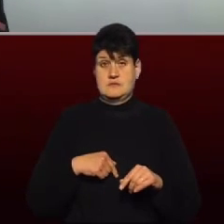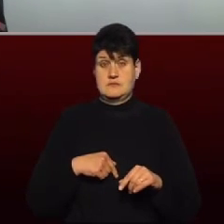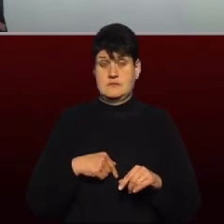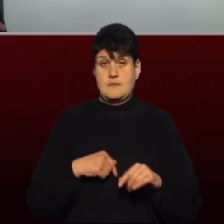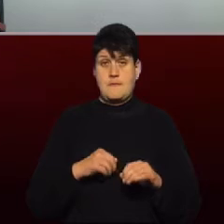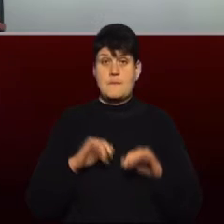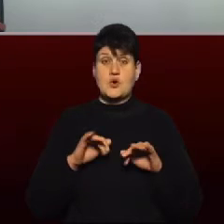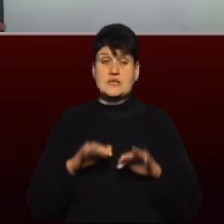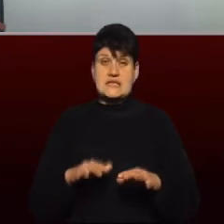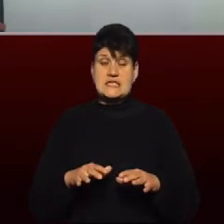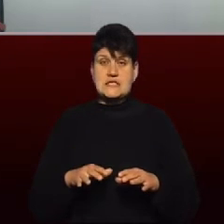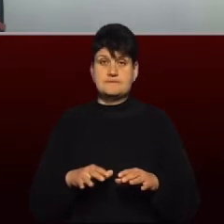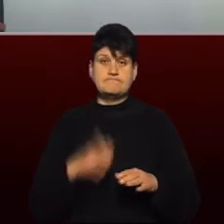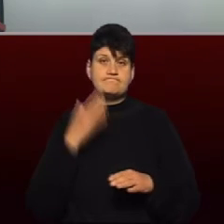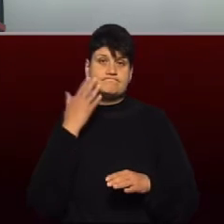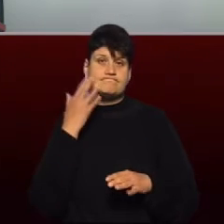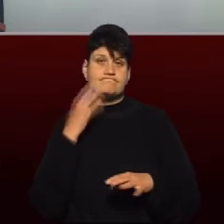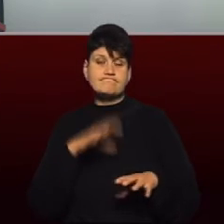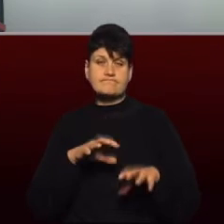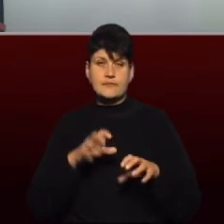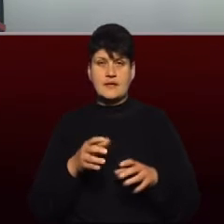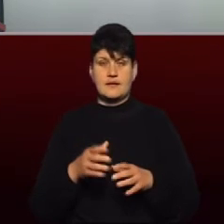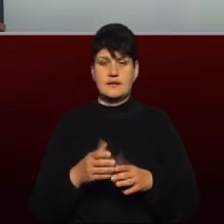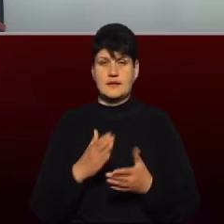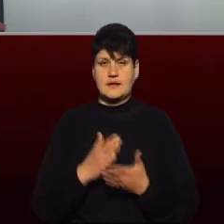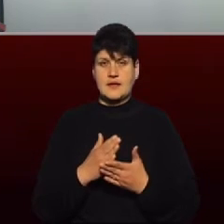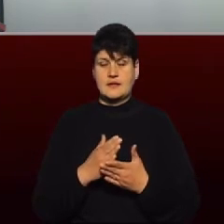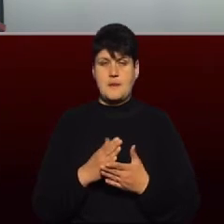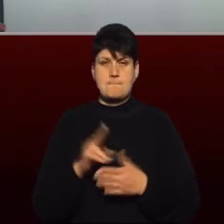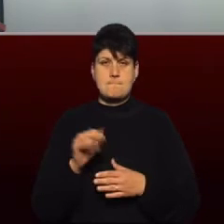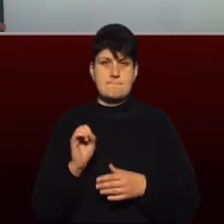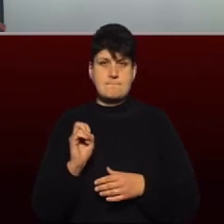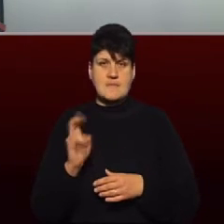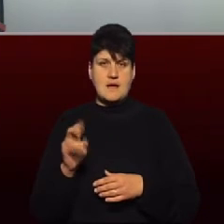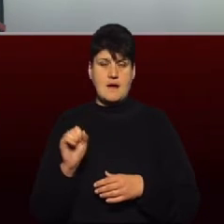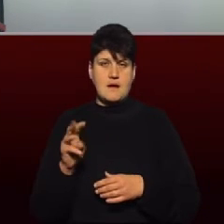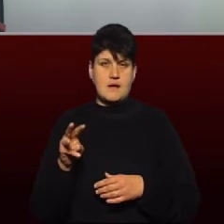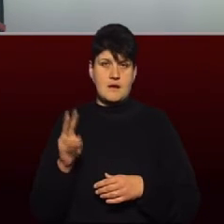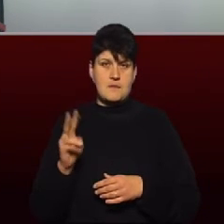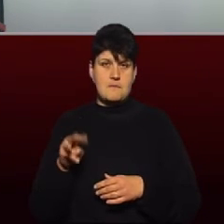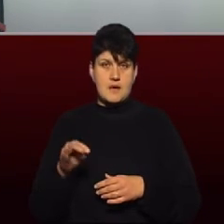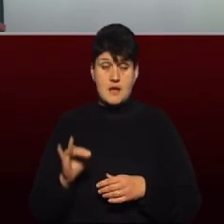пластичні і вони перебувають на піку, пік акме. А відповідно з часом вони